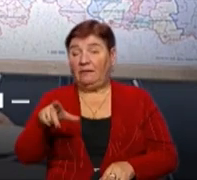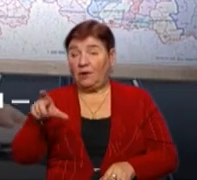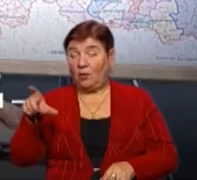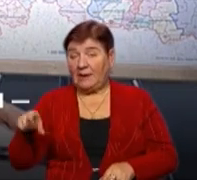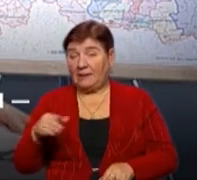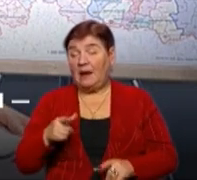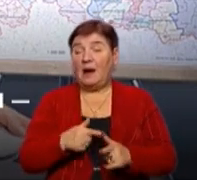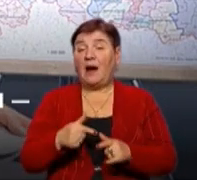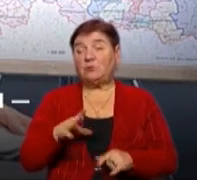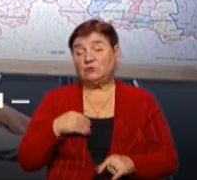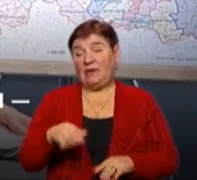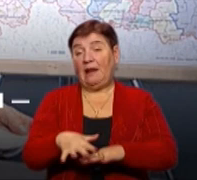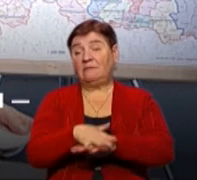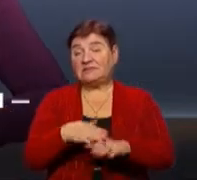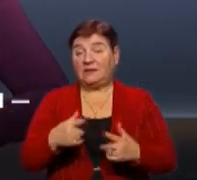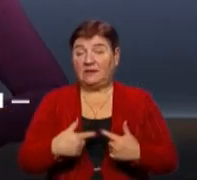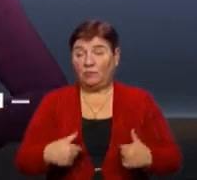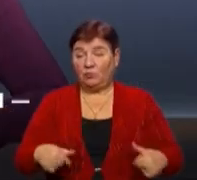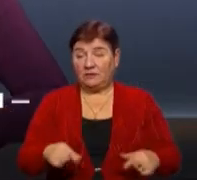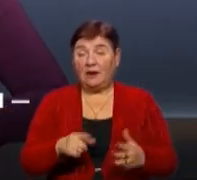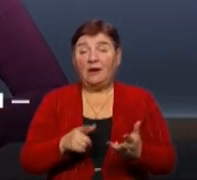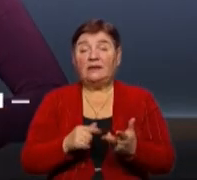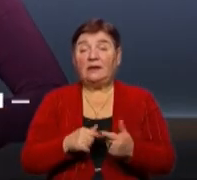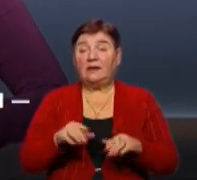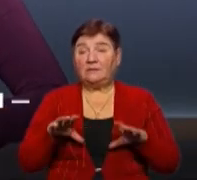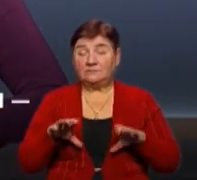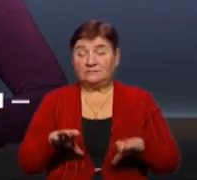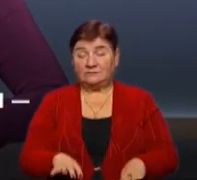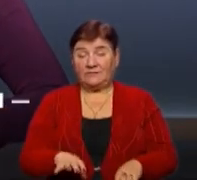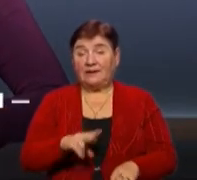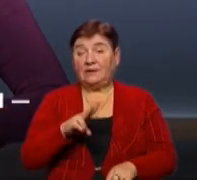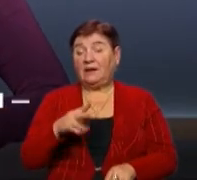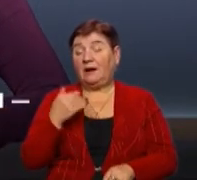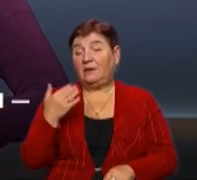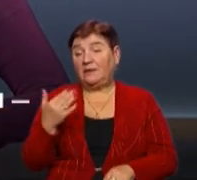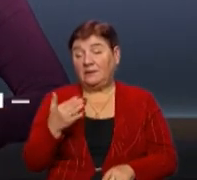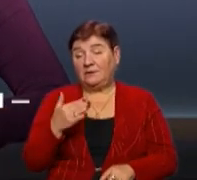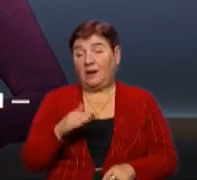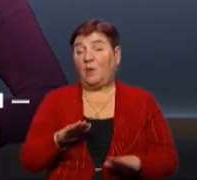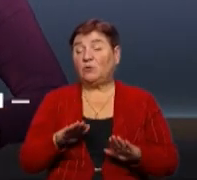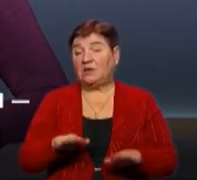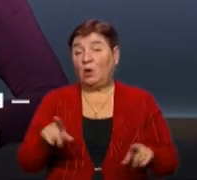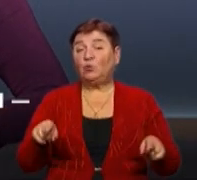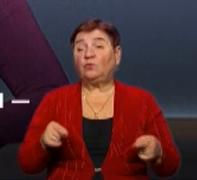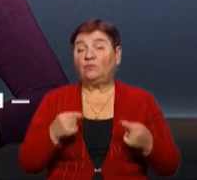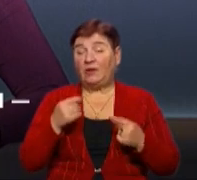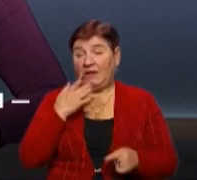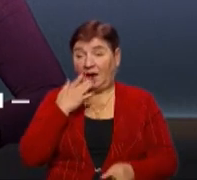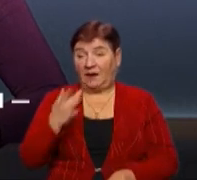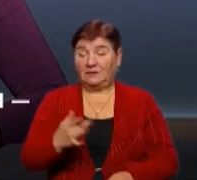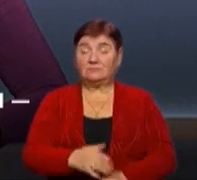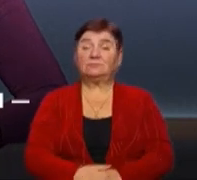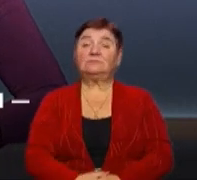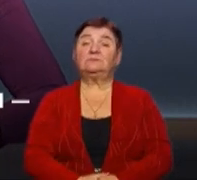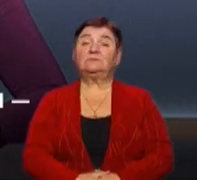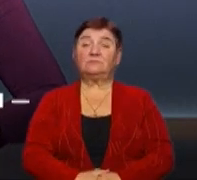свої населені пункти. Давайте послухаємо думку декількох голів територіальних громад, яка їхня позиція щодо утворення ради.